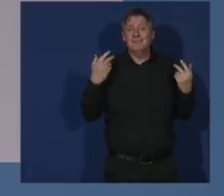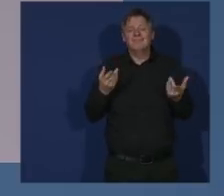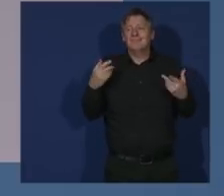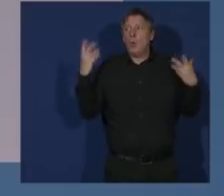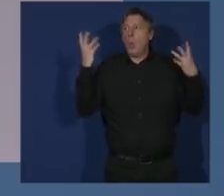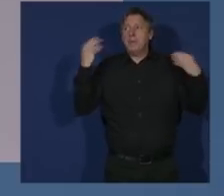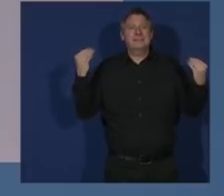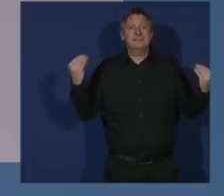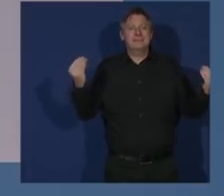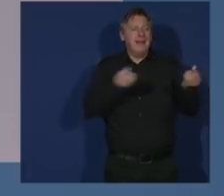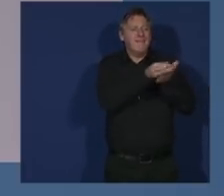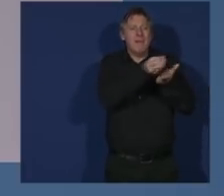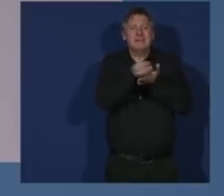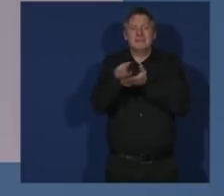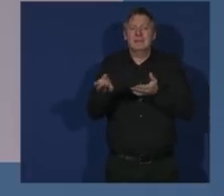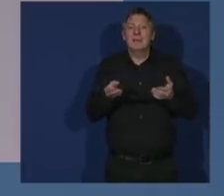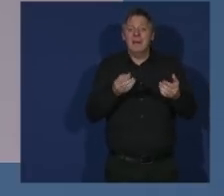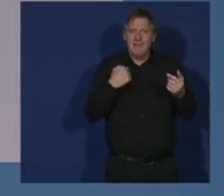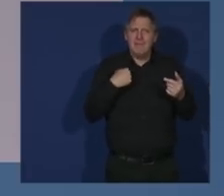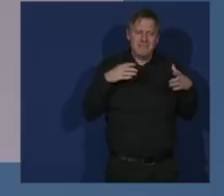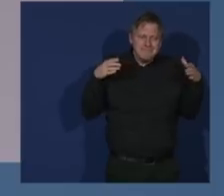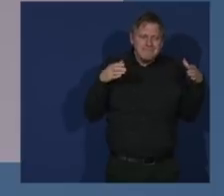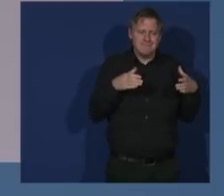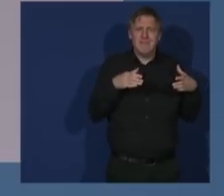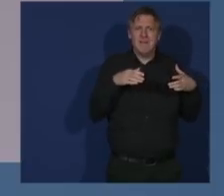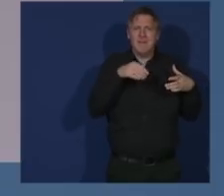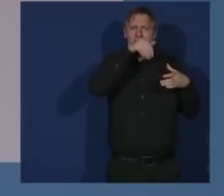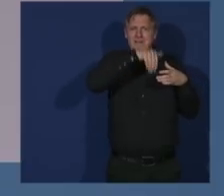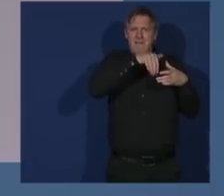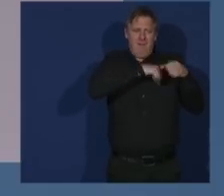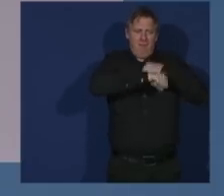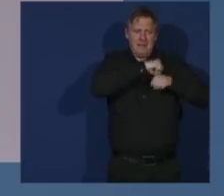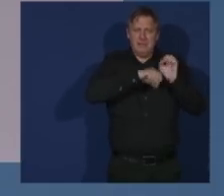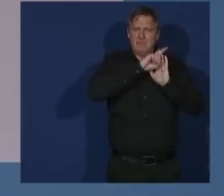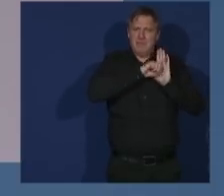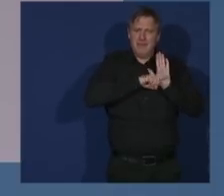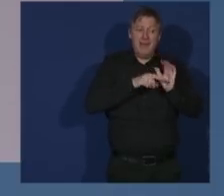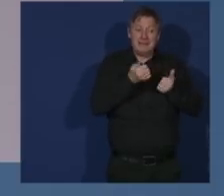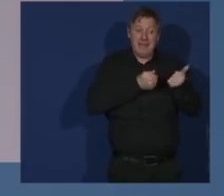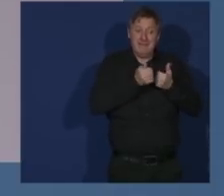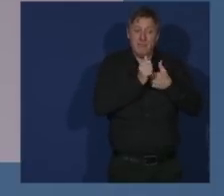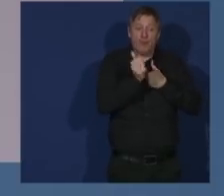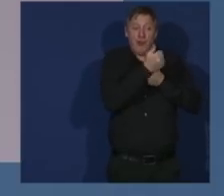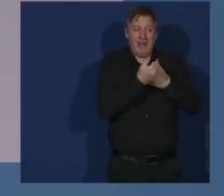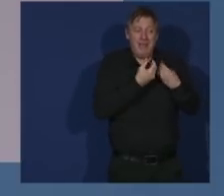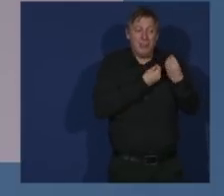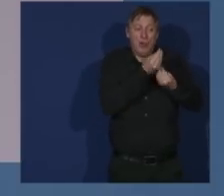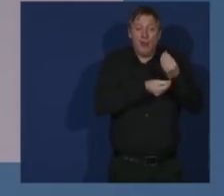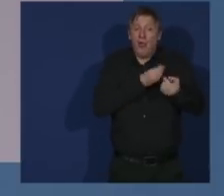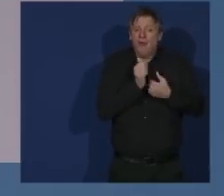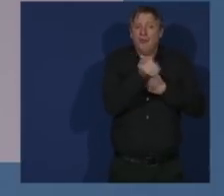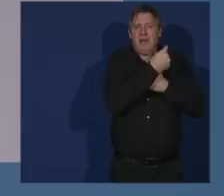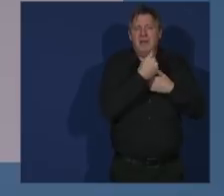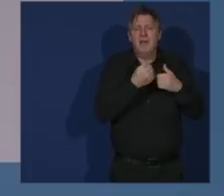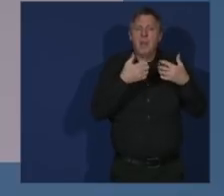faut donner la règle, dire que notre organisation doit être au service de chacun, que chaque échelon dans